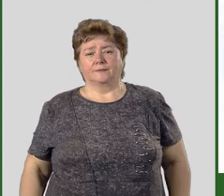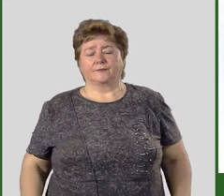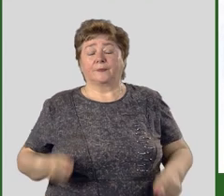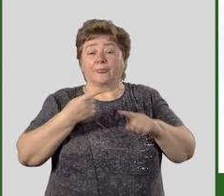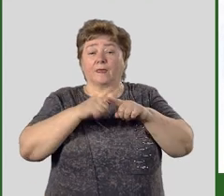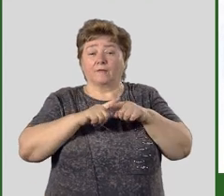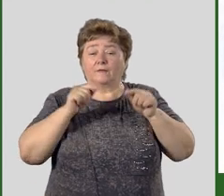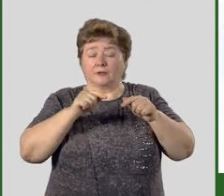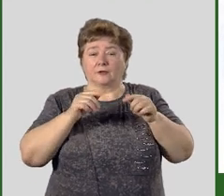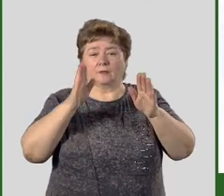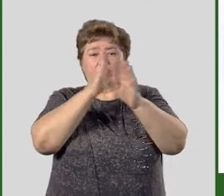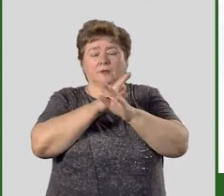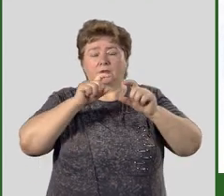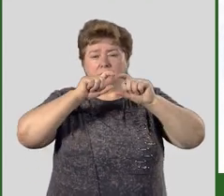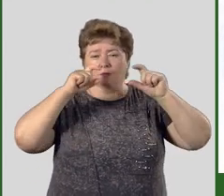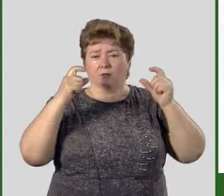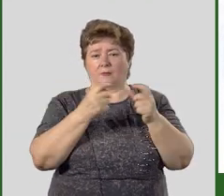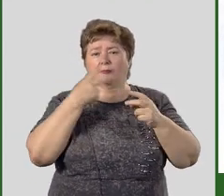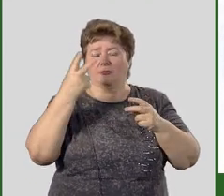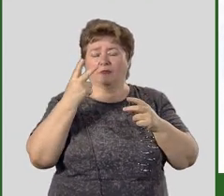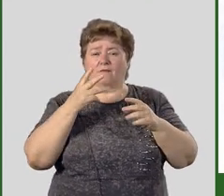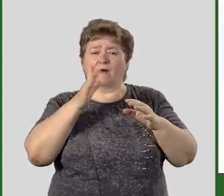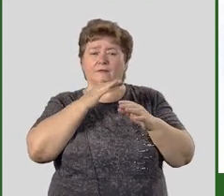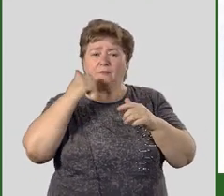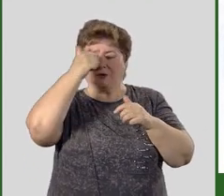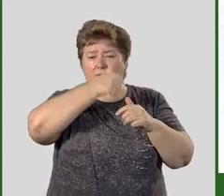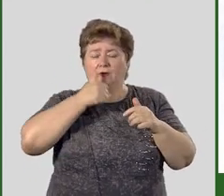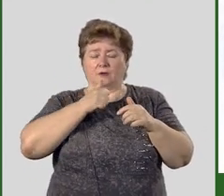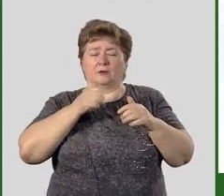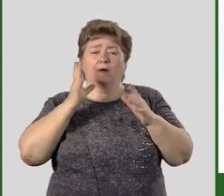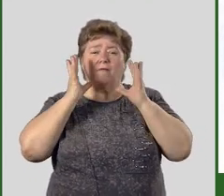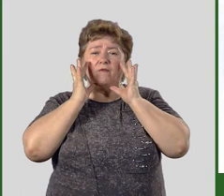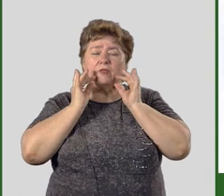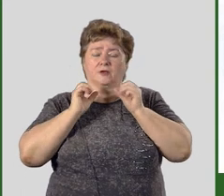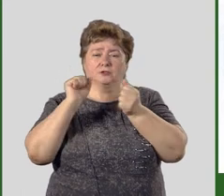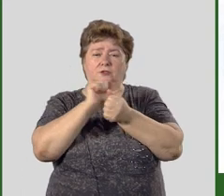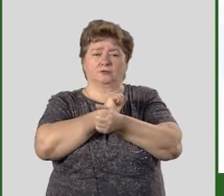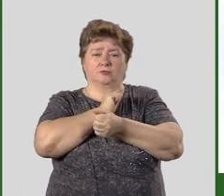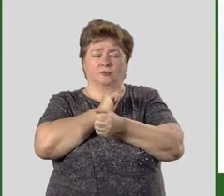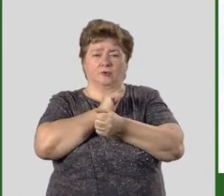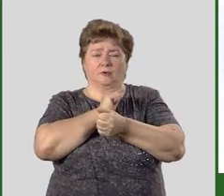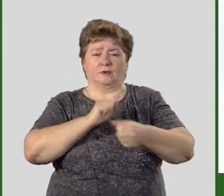В этом климатическом поясе два сезона – влажный и сухой.